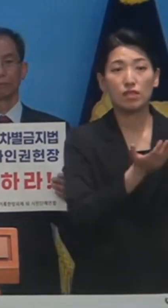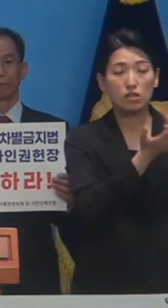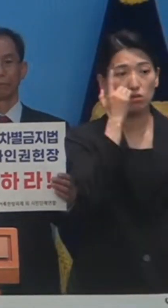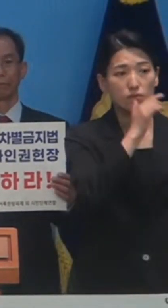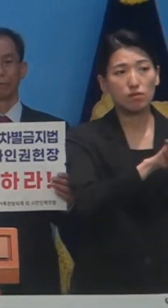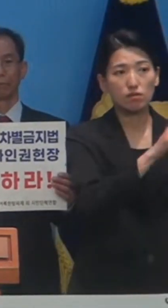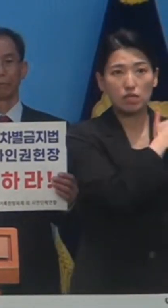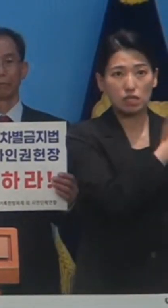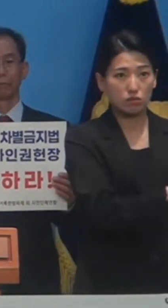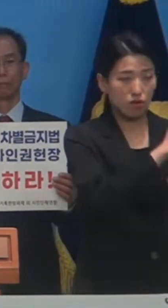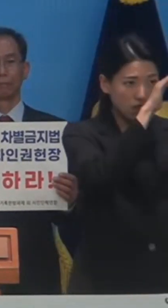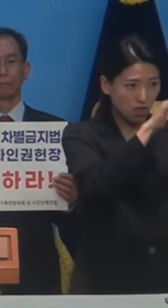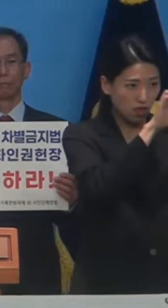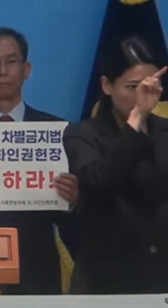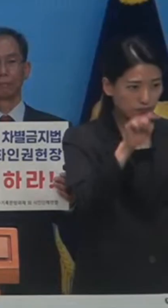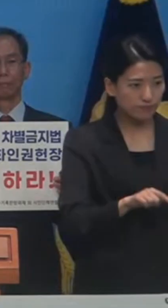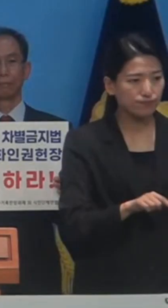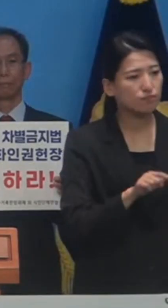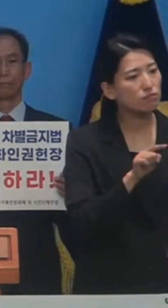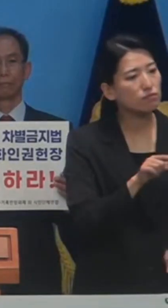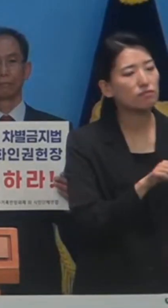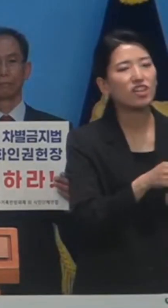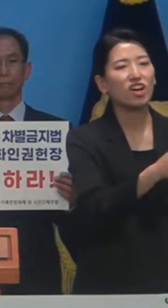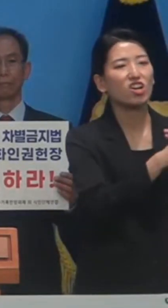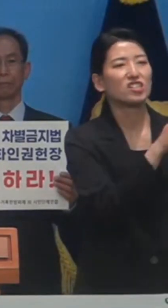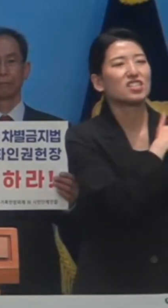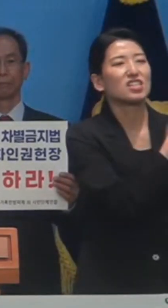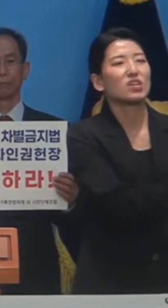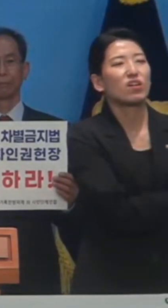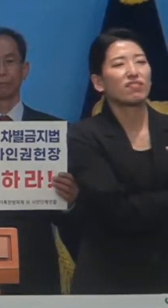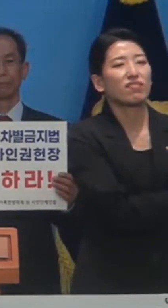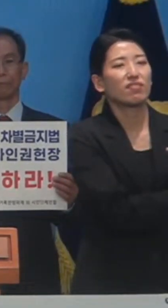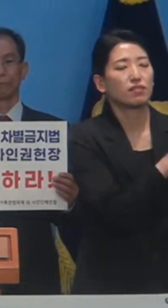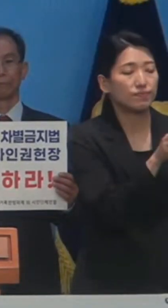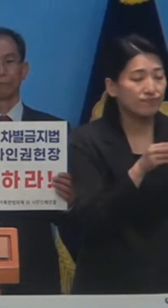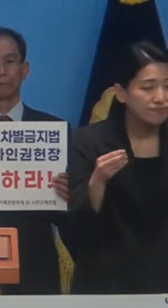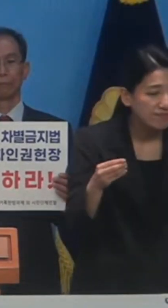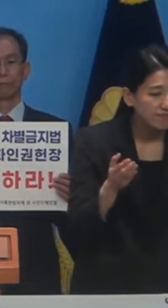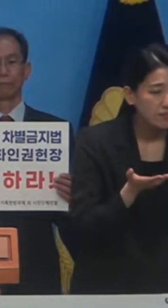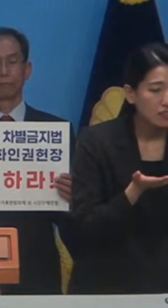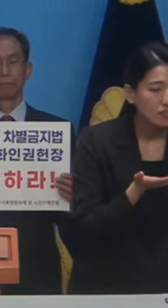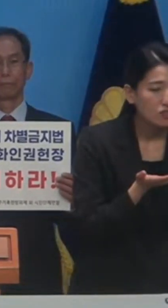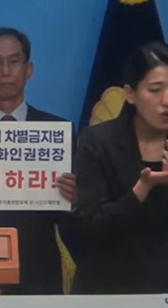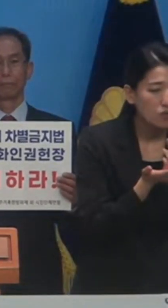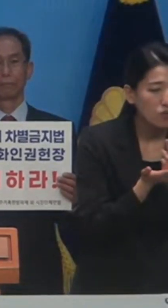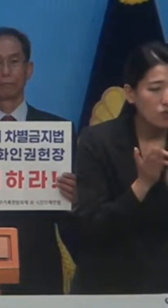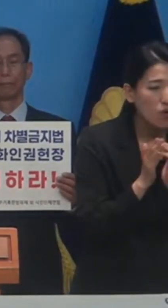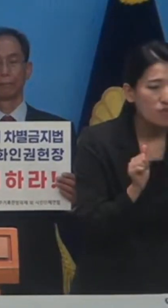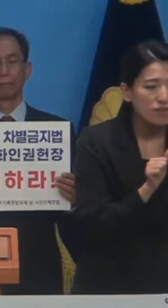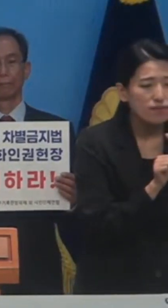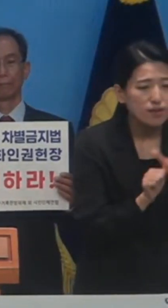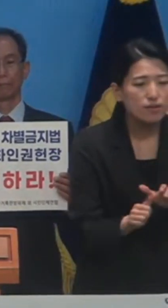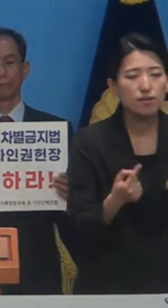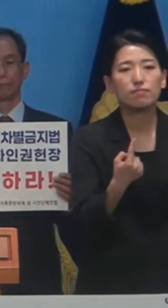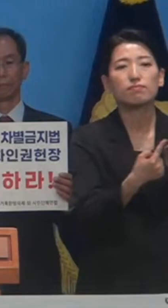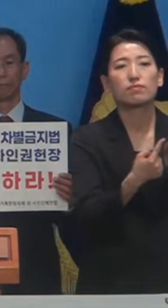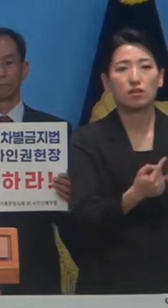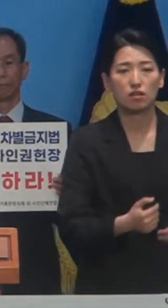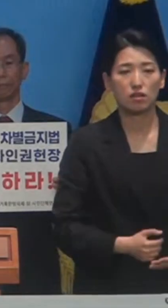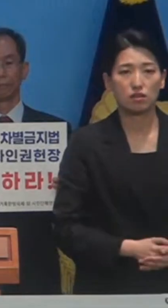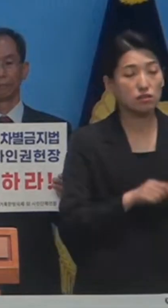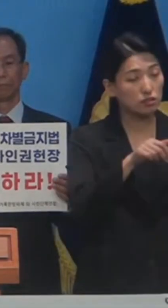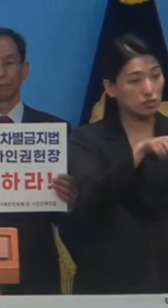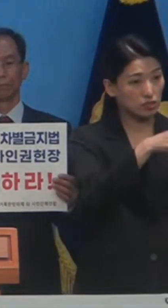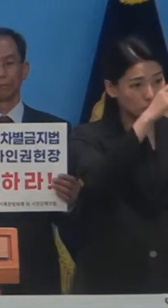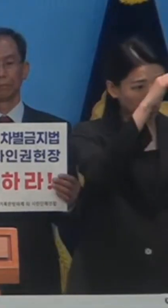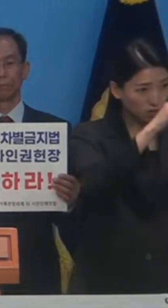제주평화인권헌장은 명백히 인권이라는 이름을 빌린 도민 탄압 도구입니다. 헌장의